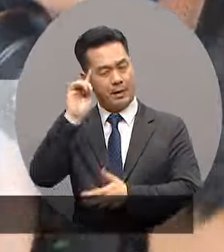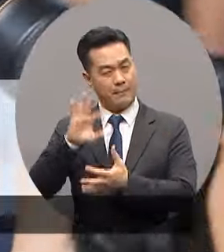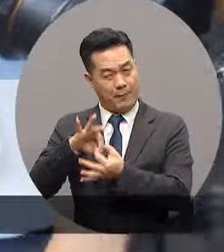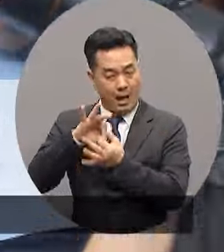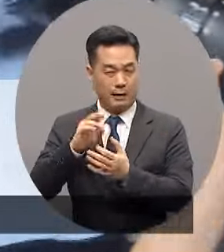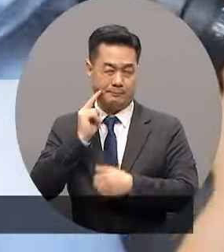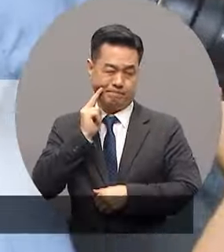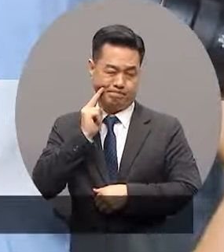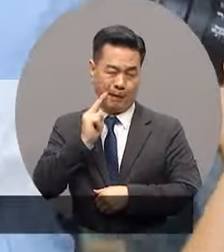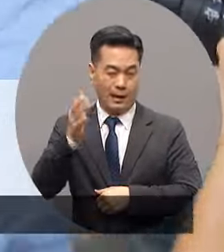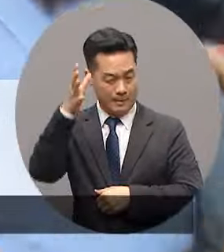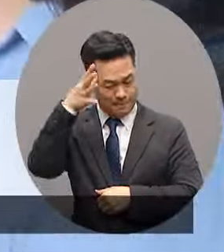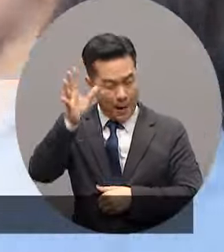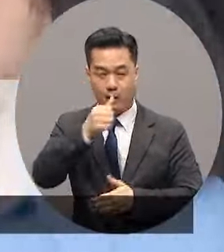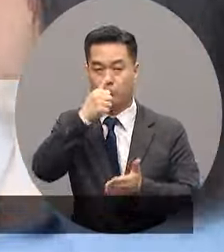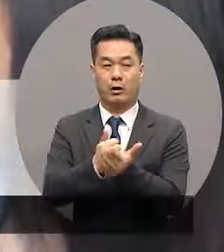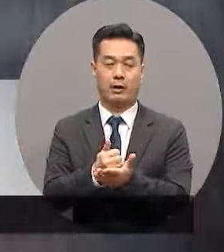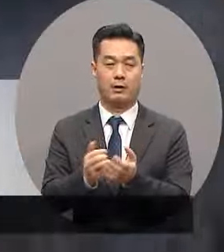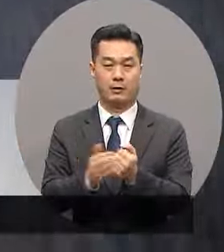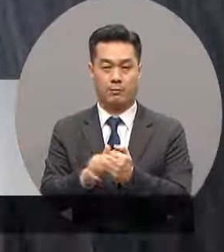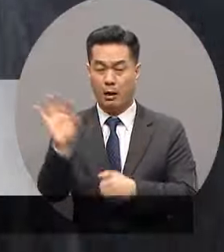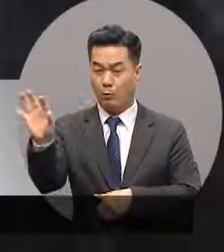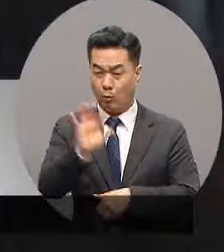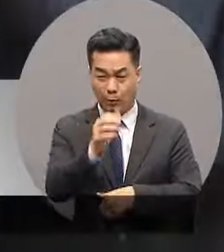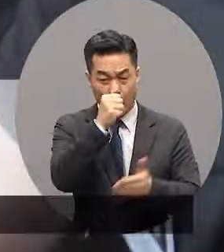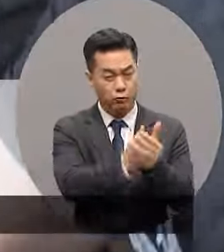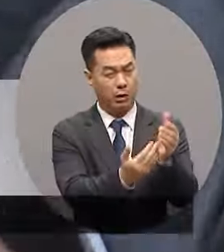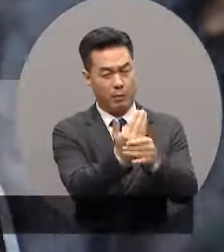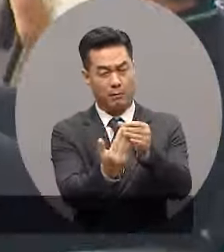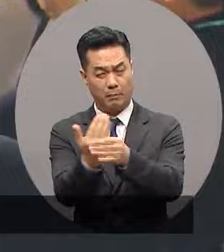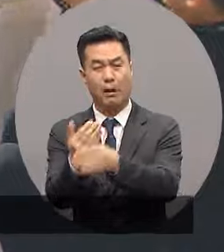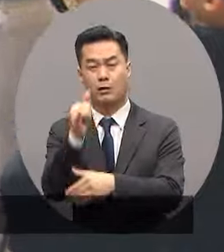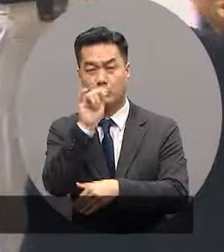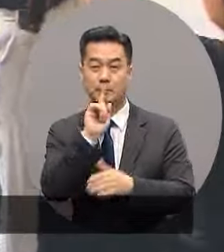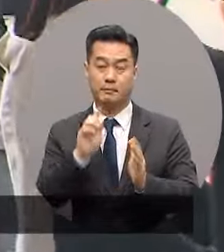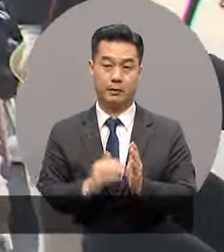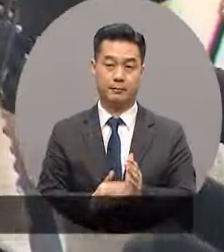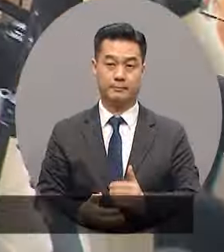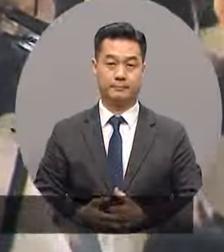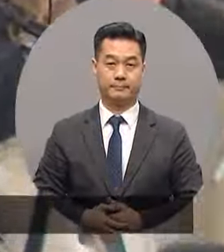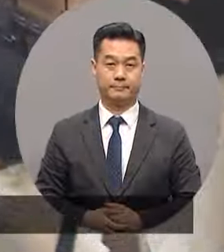잔인하고 포악한 범죄를 저질렀고 모방 범죄도 촉발했다고 밝혔습니다.